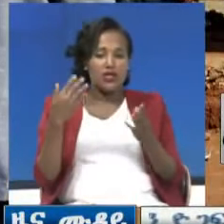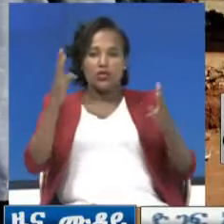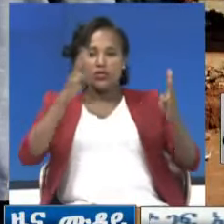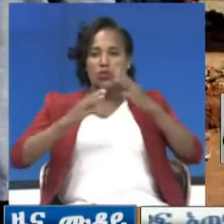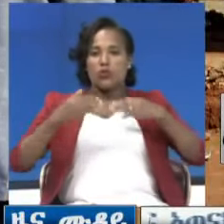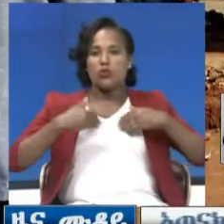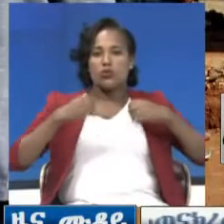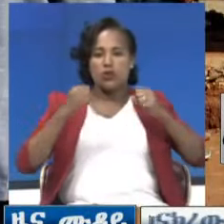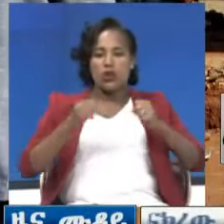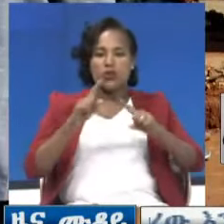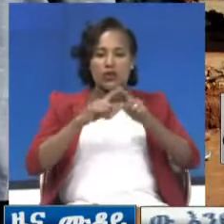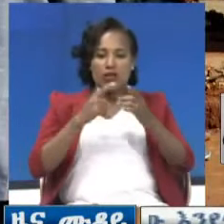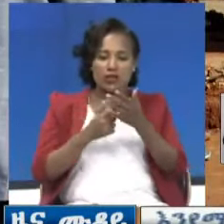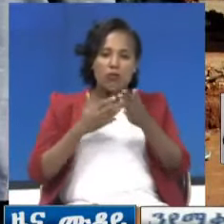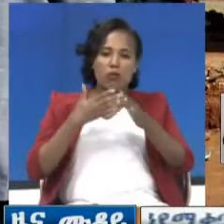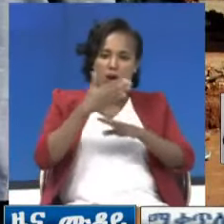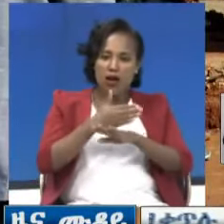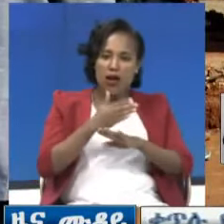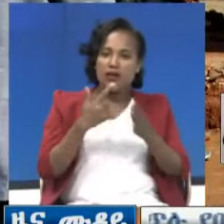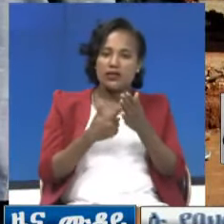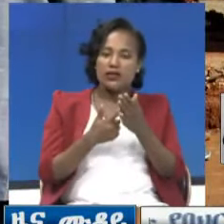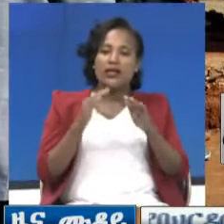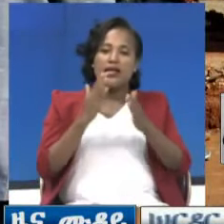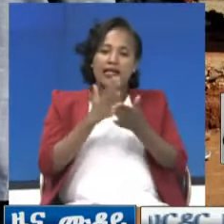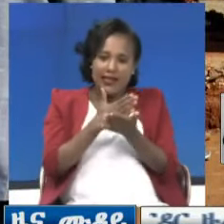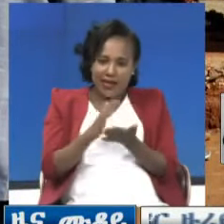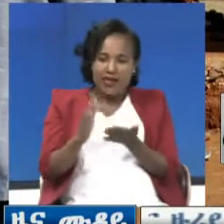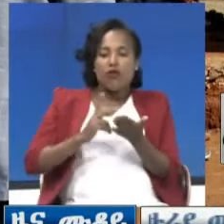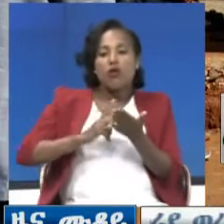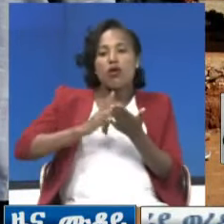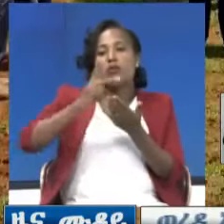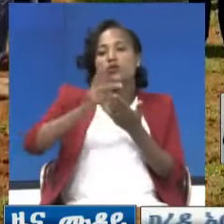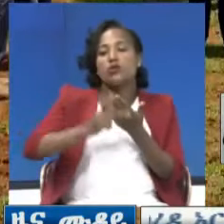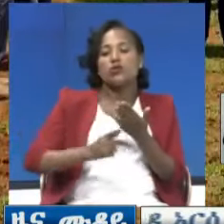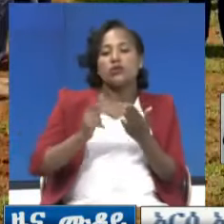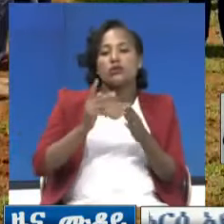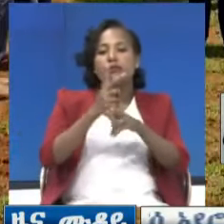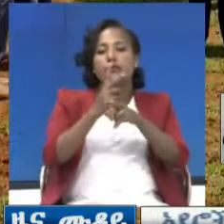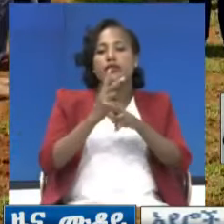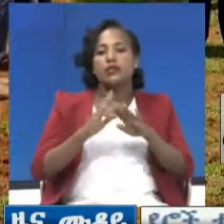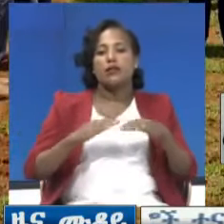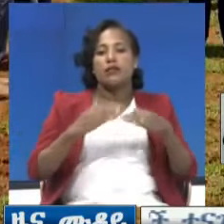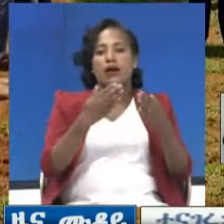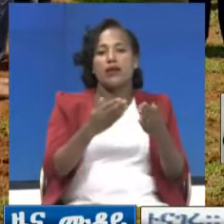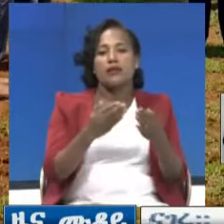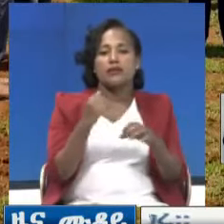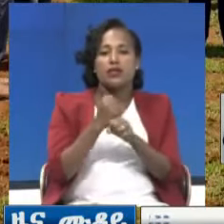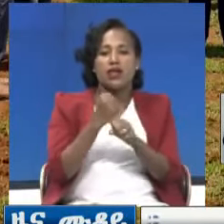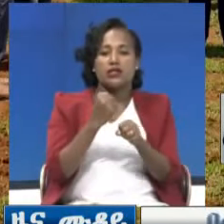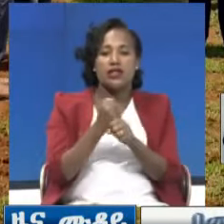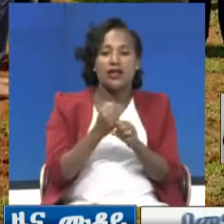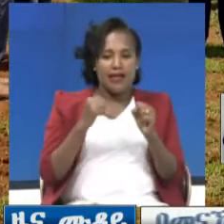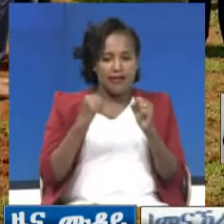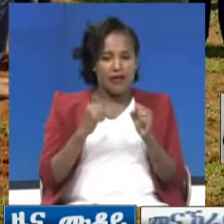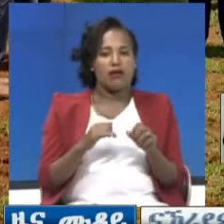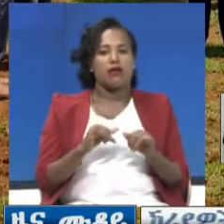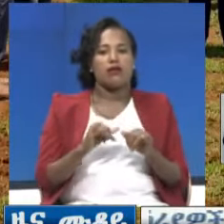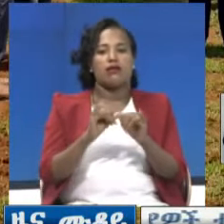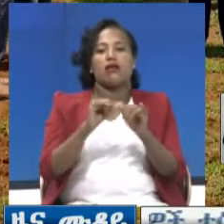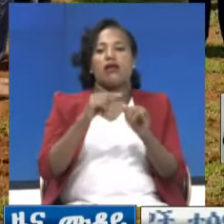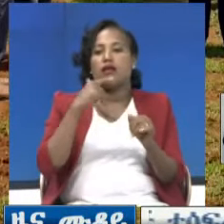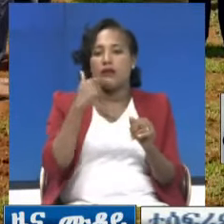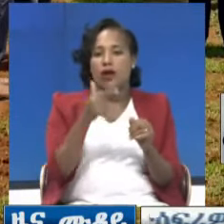ሊኖሩ ይችላሉ፣ ግን ከዚህ በኋላ እነዚህ ችግሮች ተቀርፈው ለፕሮጀክቶች ብድር የማቅረብ ስራችንን አጠናክረን እንቀጥላለን